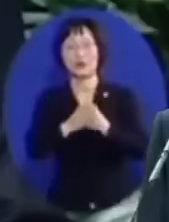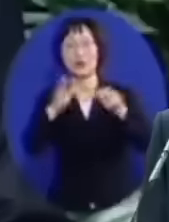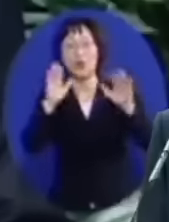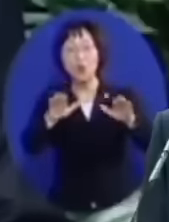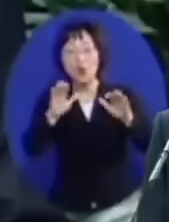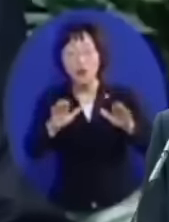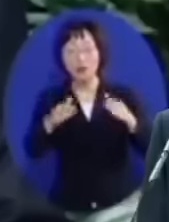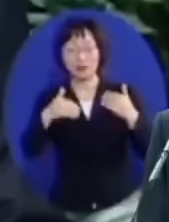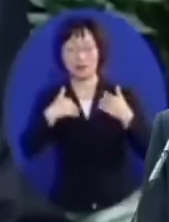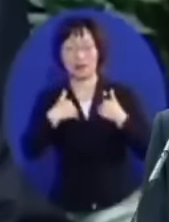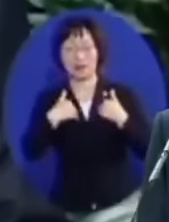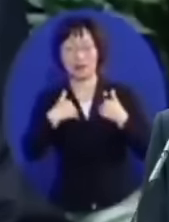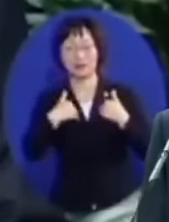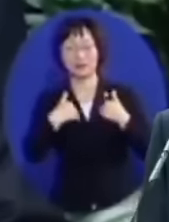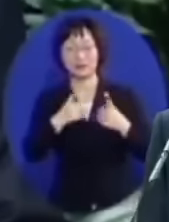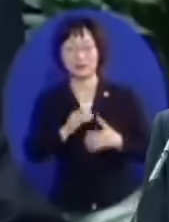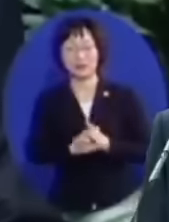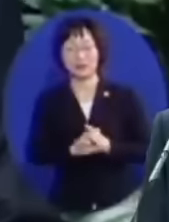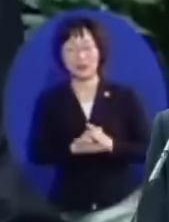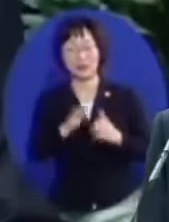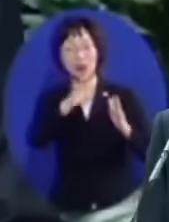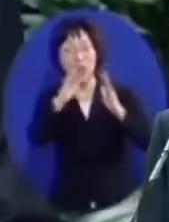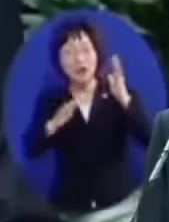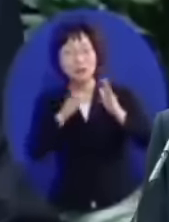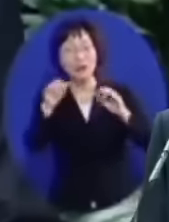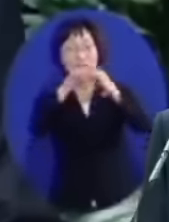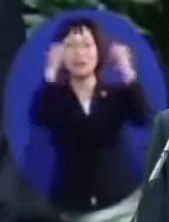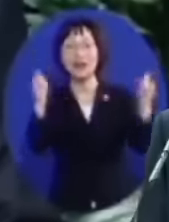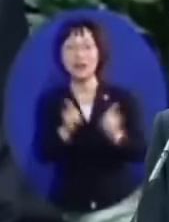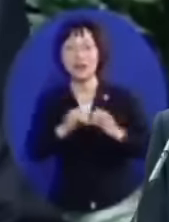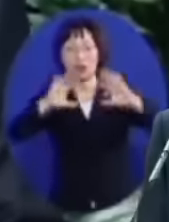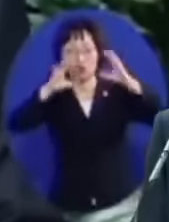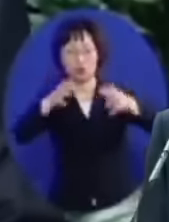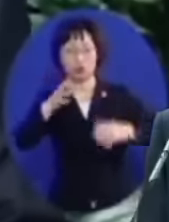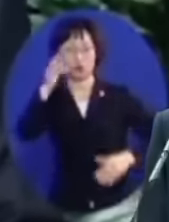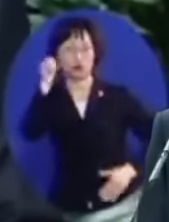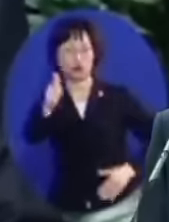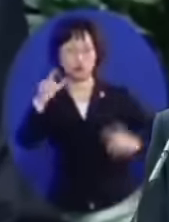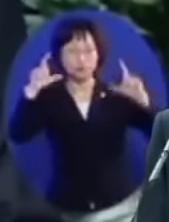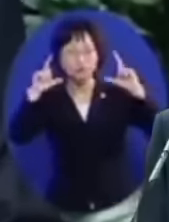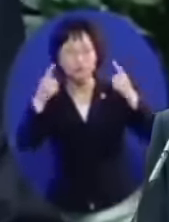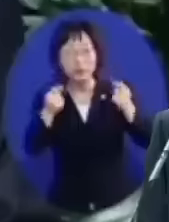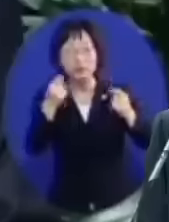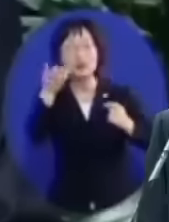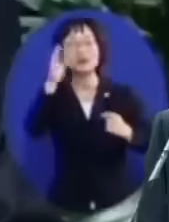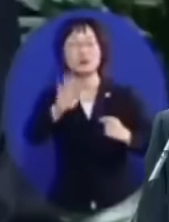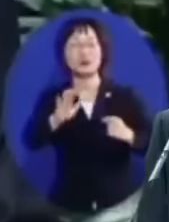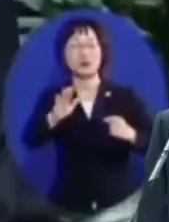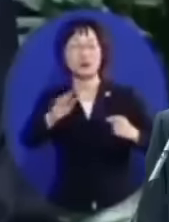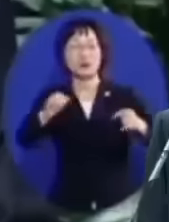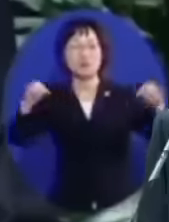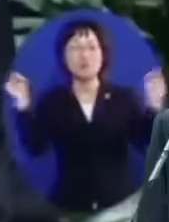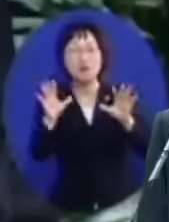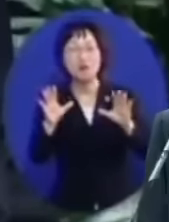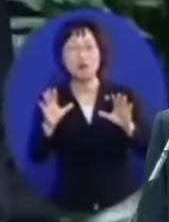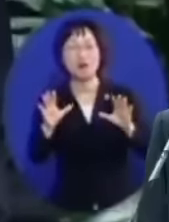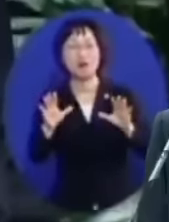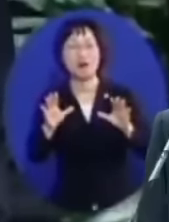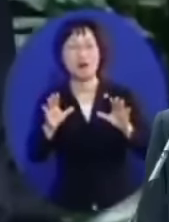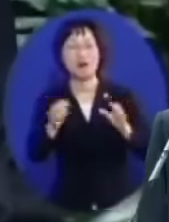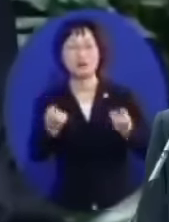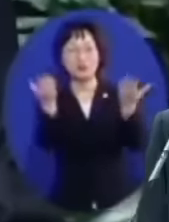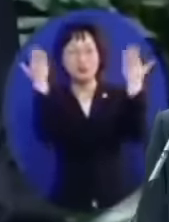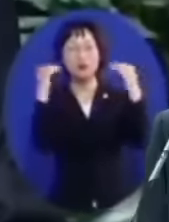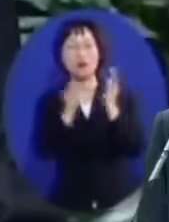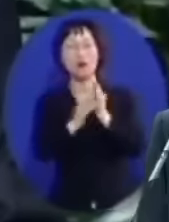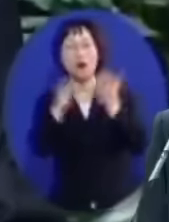내가 우리 가정과 사회와 국가의 주인 같지만은 순식간에 그날은 지나가고 어린이가